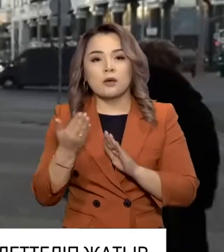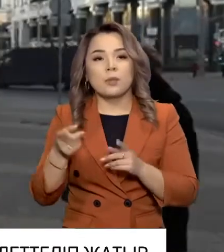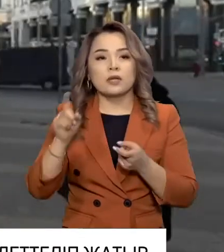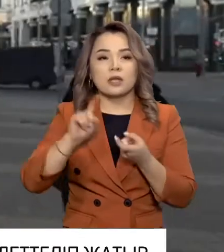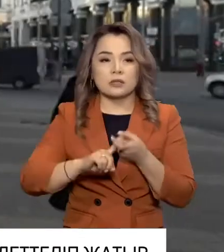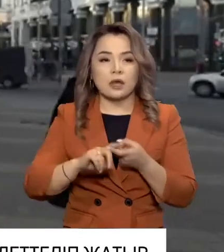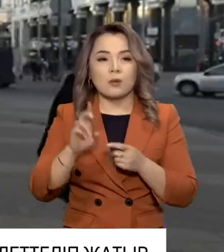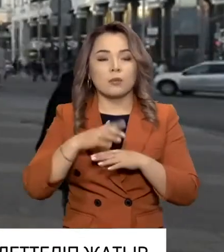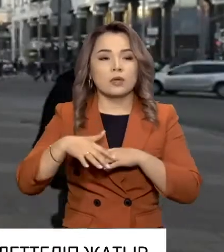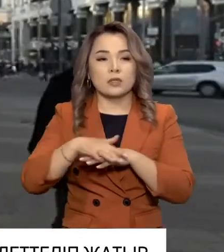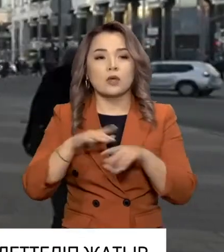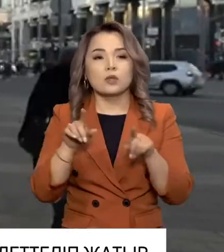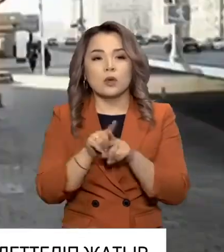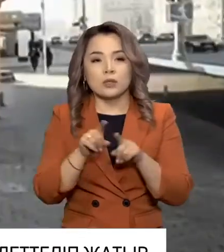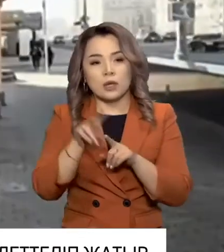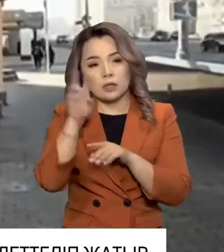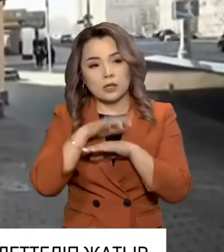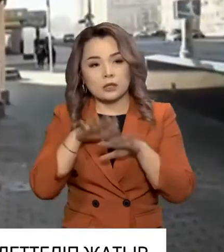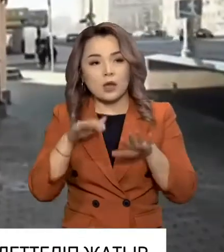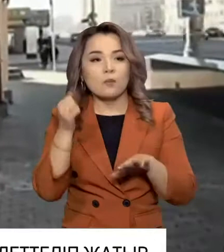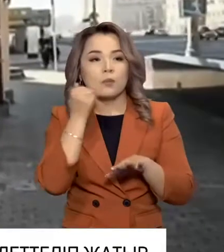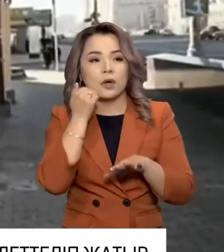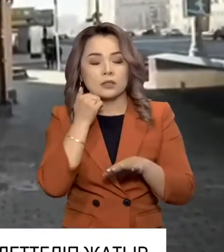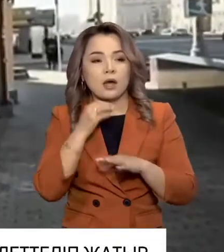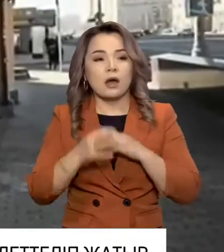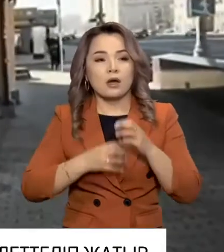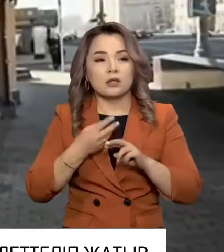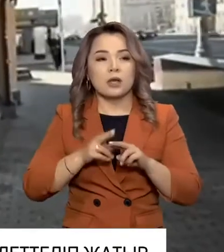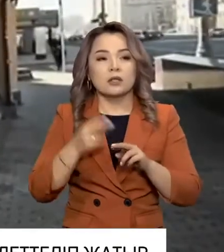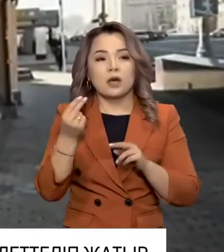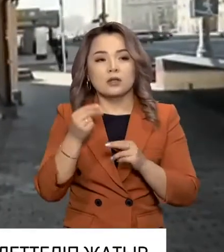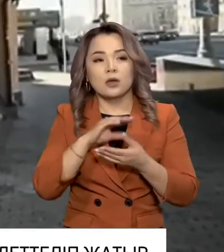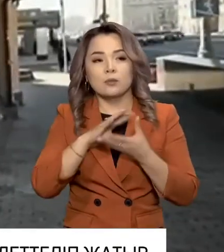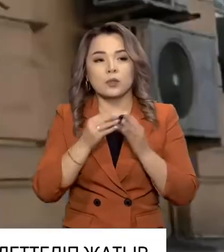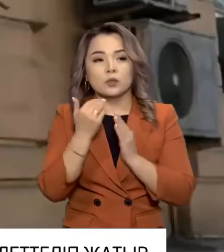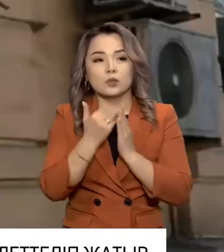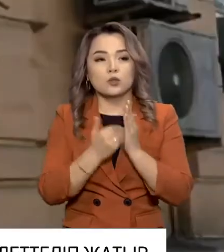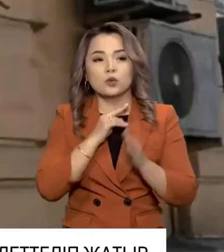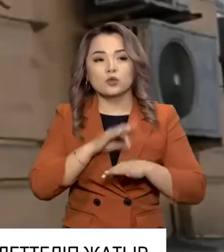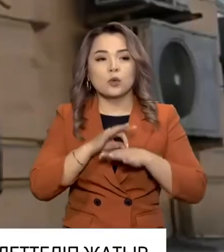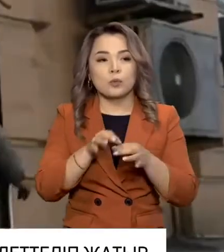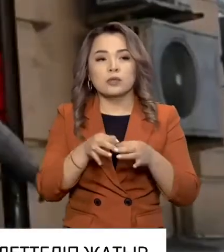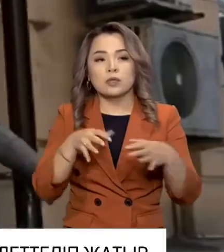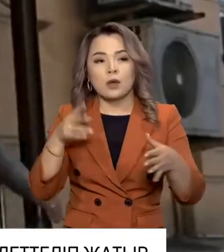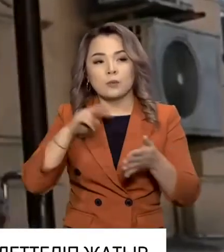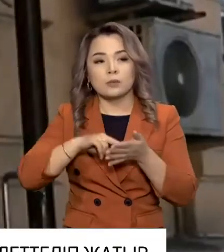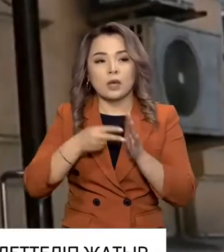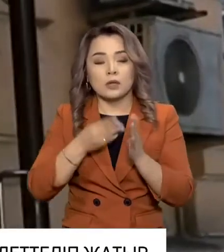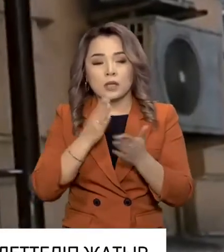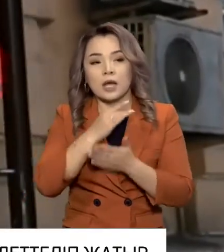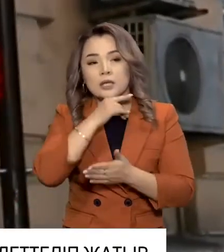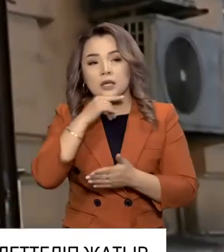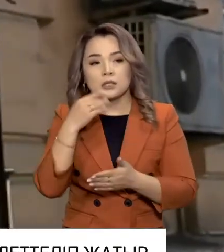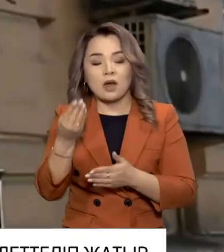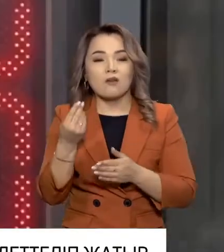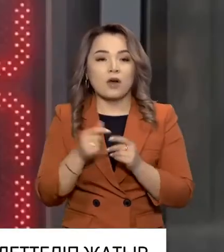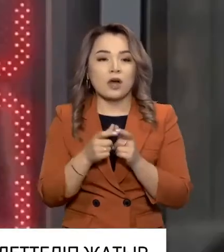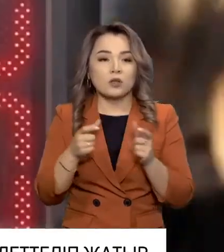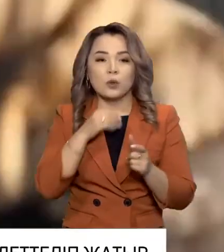байланысты батыс елдері соңғы күндері Мәскеуді әлемнің қаржы жүйесінен ажыратуға кірісті. Нәтижесінде Ресейде